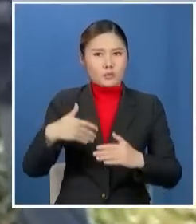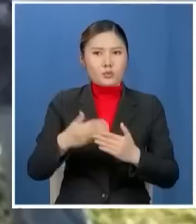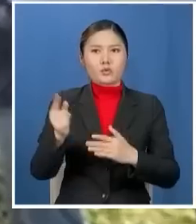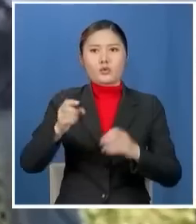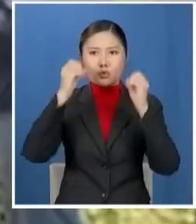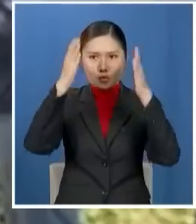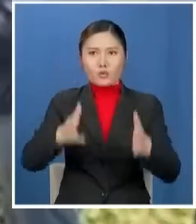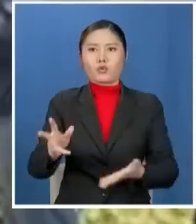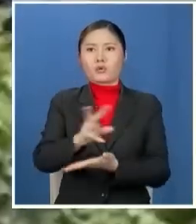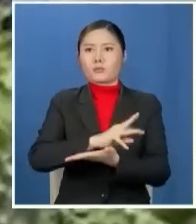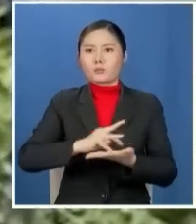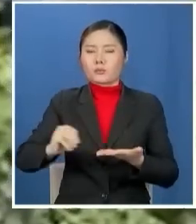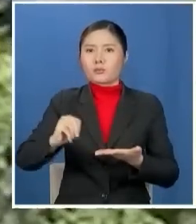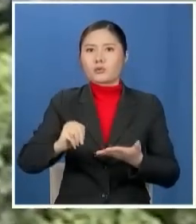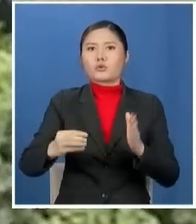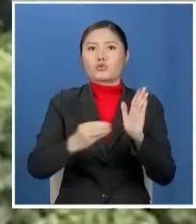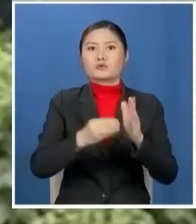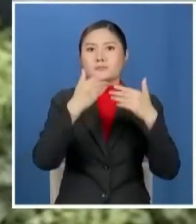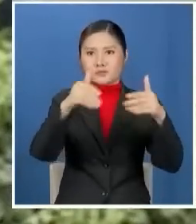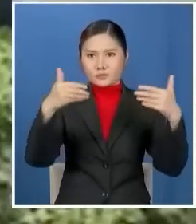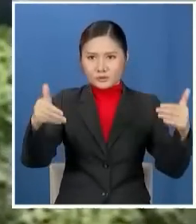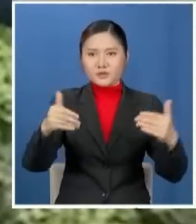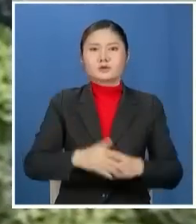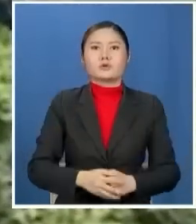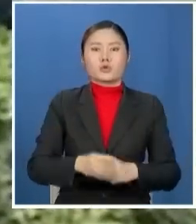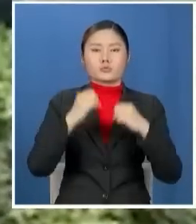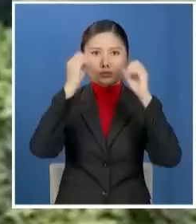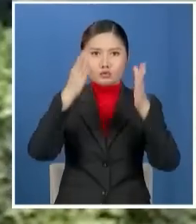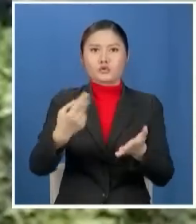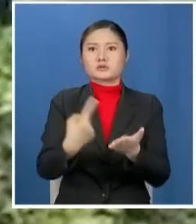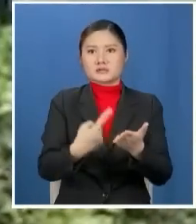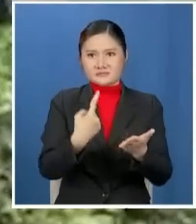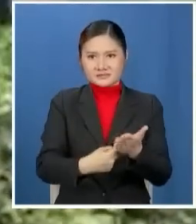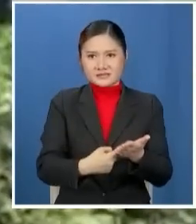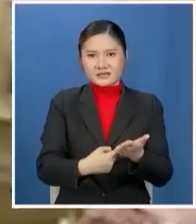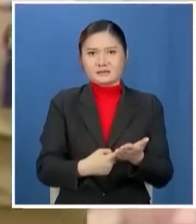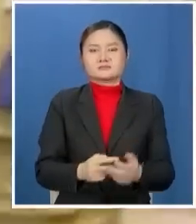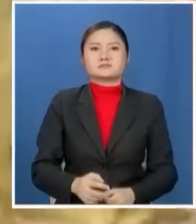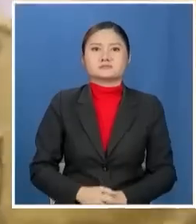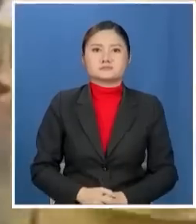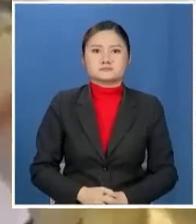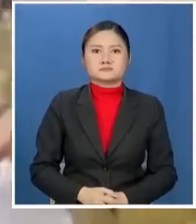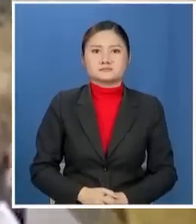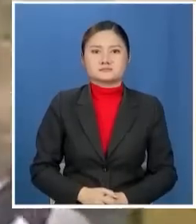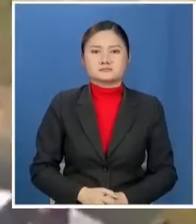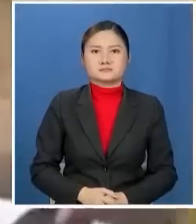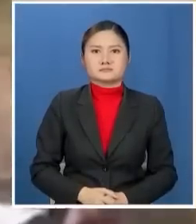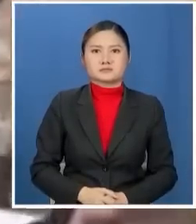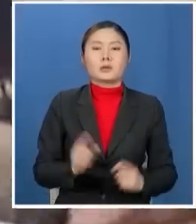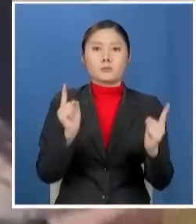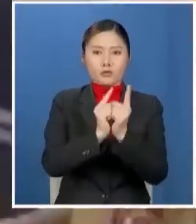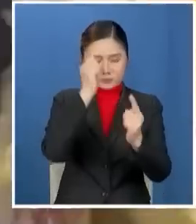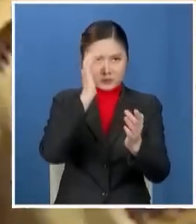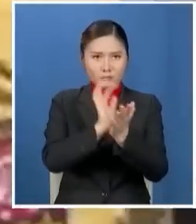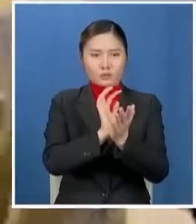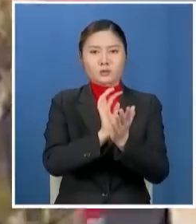างอาจารย์ของมหาวิทยาลัยกรุงเทพธนบุรีนะครับซึ่งเป็นอาจารย์ที่ปรึกษานายมิ่งขวัญนาคฮิรัญสกุลเข้าให้ปากคำกับ